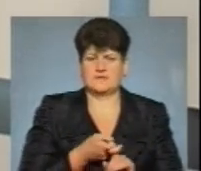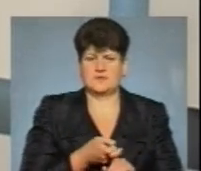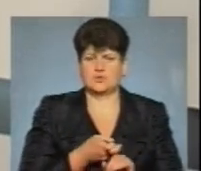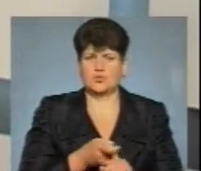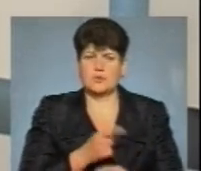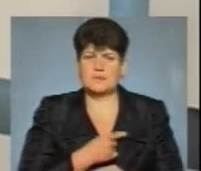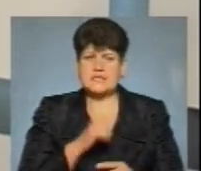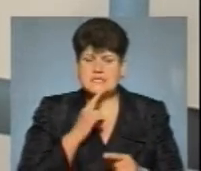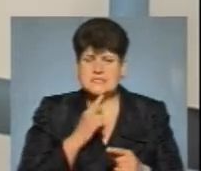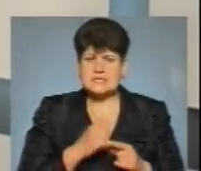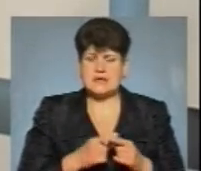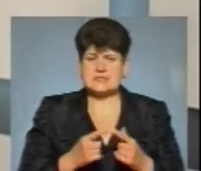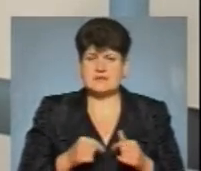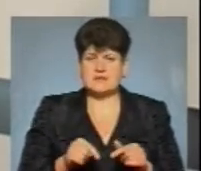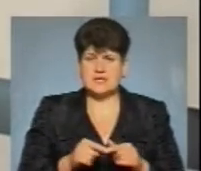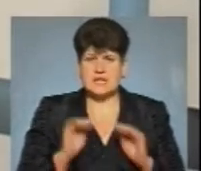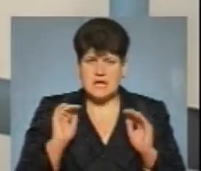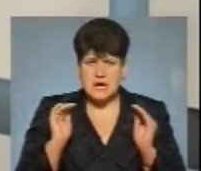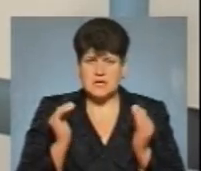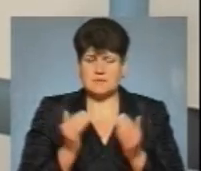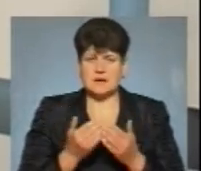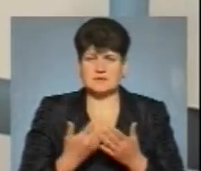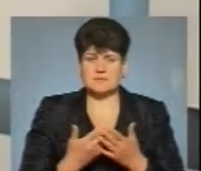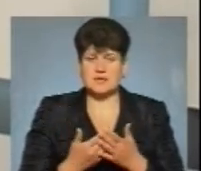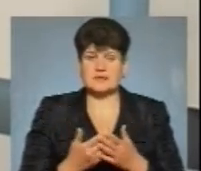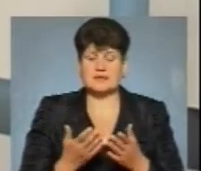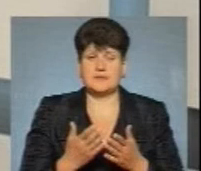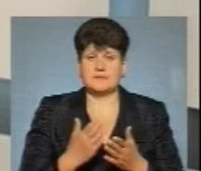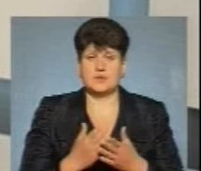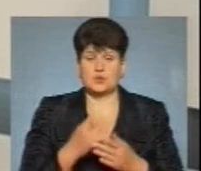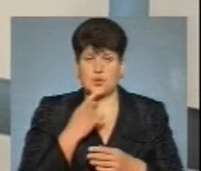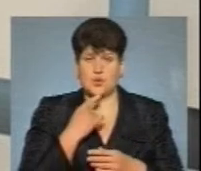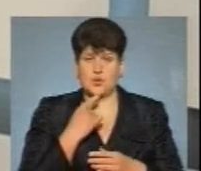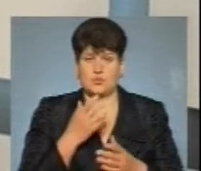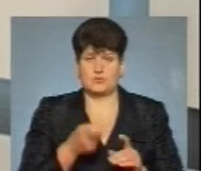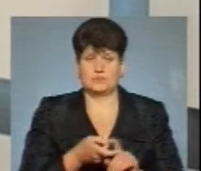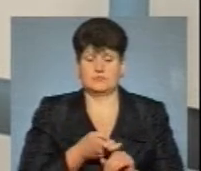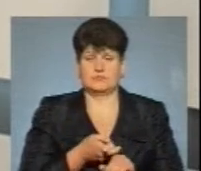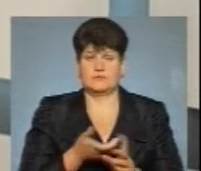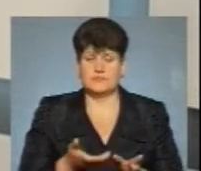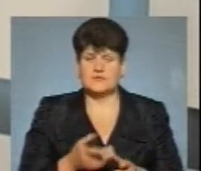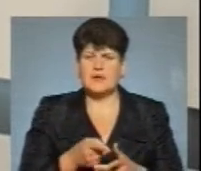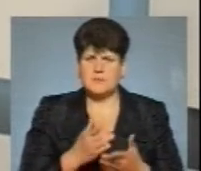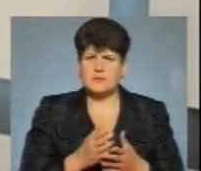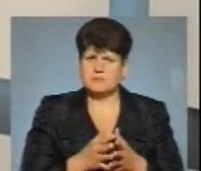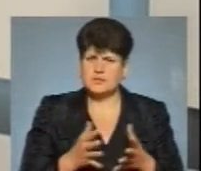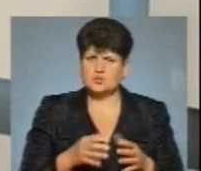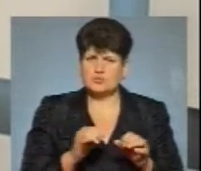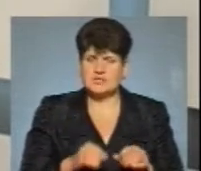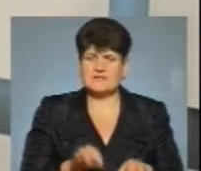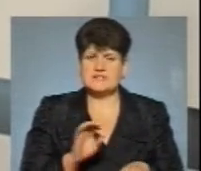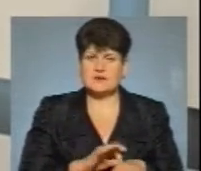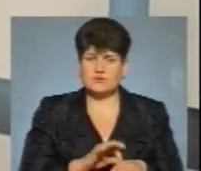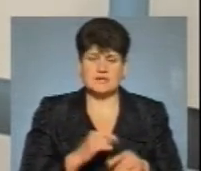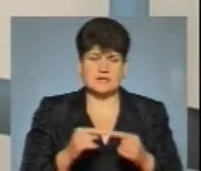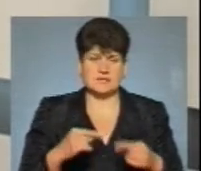медсестри відділень реанімації маніпуляційних, де стикаються з кров'ю. Тобто вони мають більшу можливість захворіти, заразитися тим чи